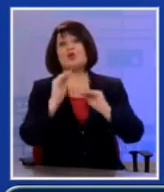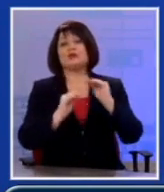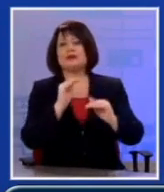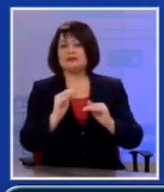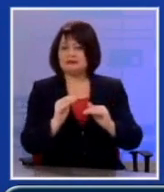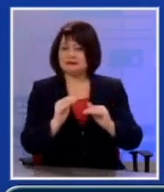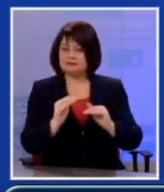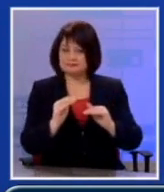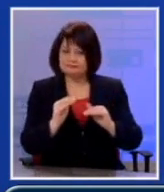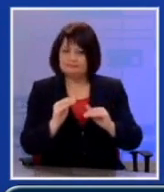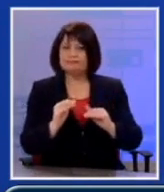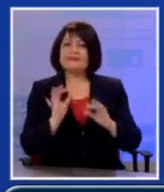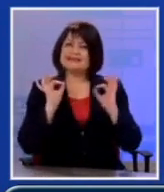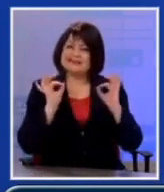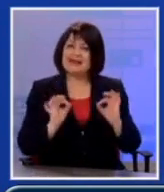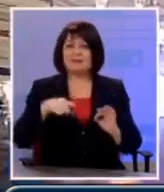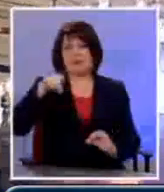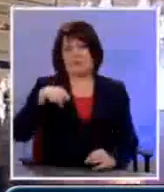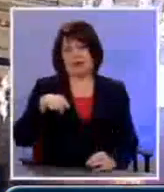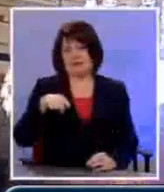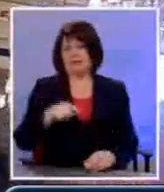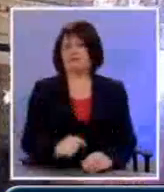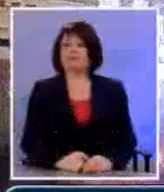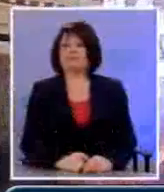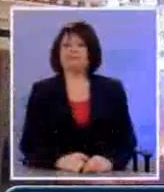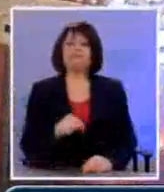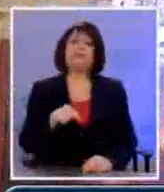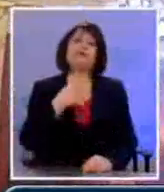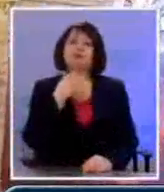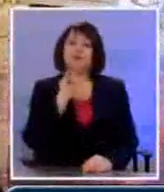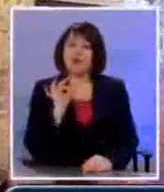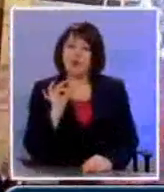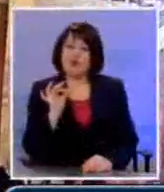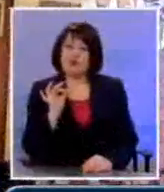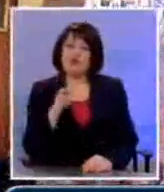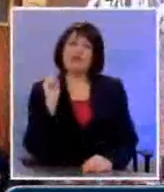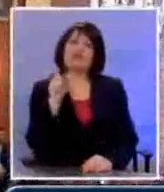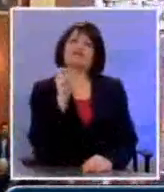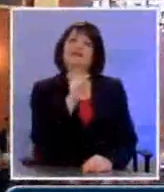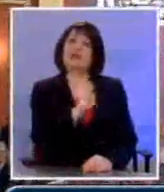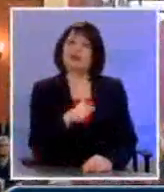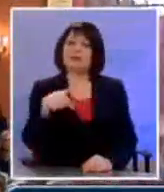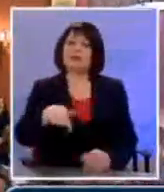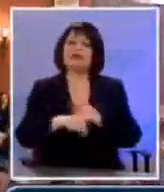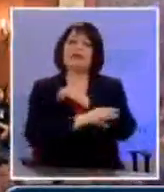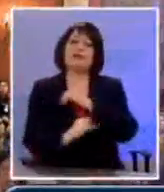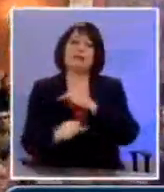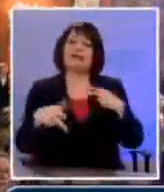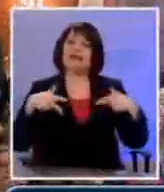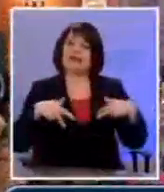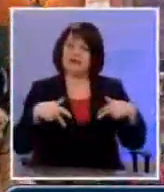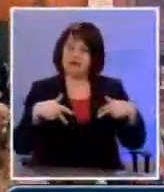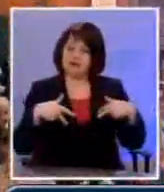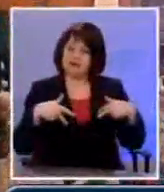τους τίθενται σε συγκεκριμένη μέρα. Για το σκοπό αυτό θα αποσταλεί έγγραφο στη Γενική Γραμματεία της